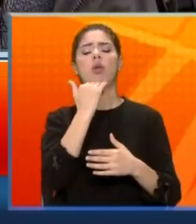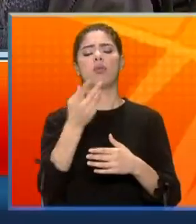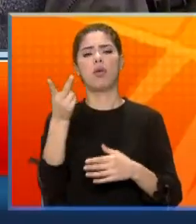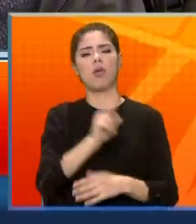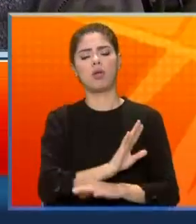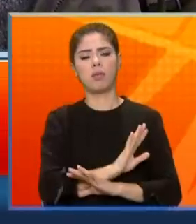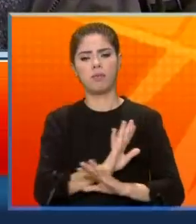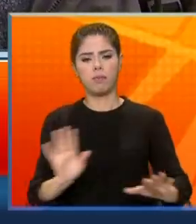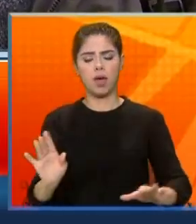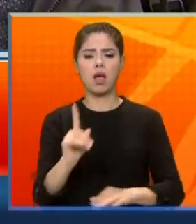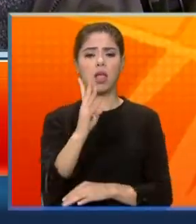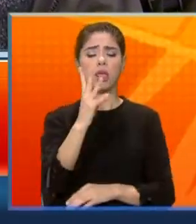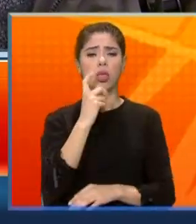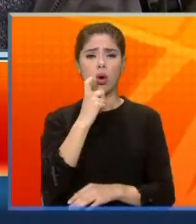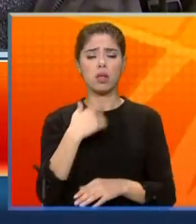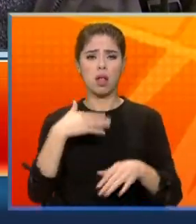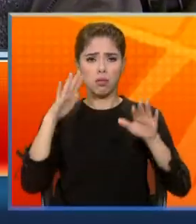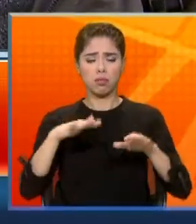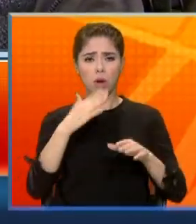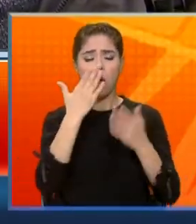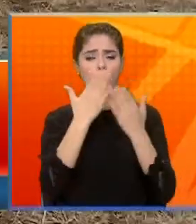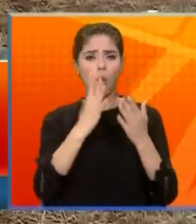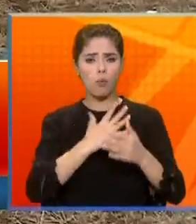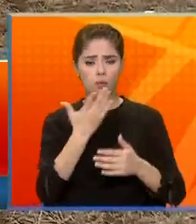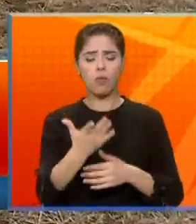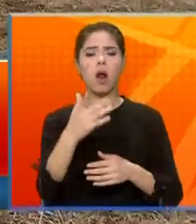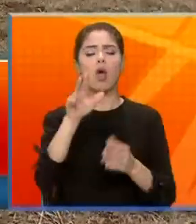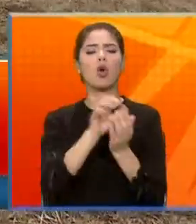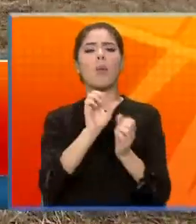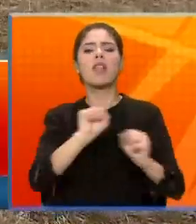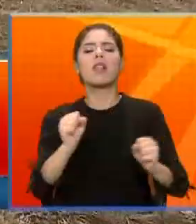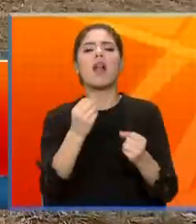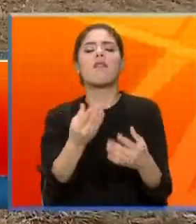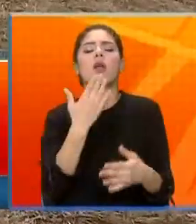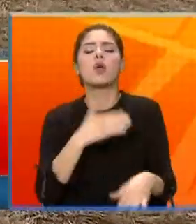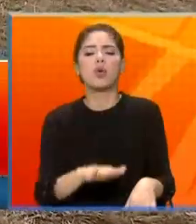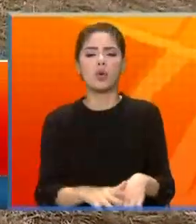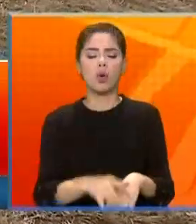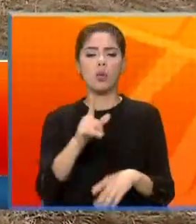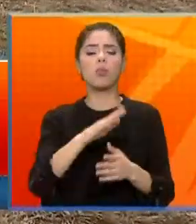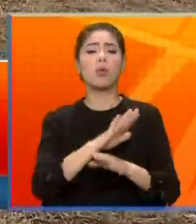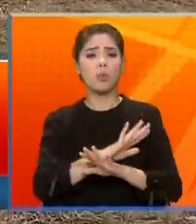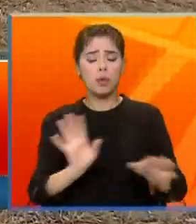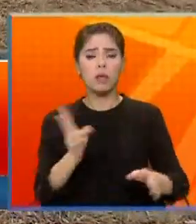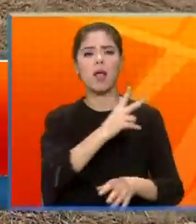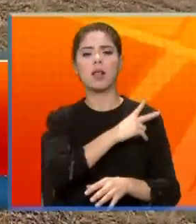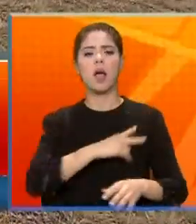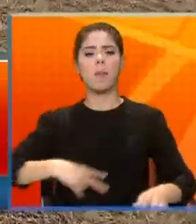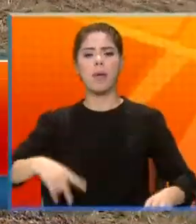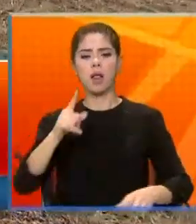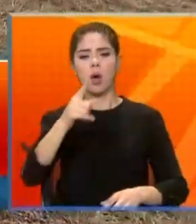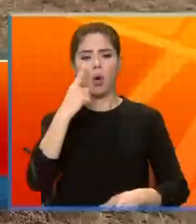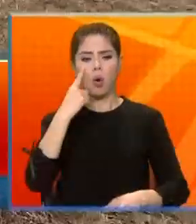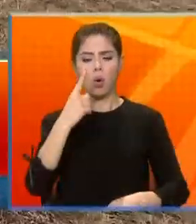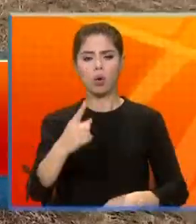ben burada 4 yıldır okuyorum, hiç köpeklerin zararını görmedim. Olayların ardı arkası kesilmeyince belediye de tedbirleri artırdı.